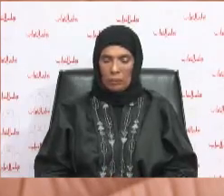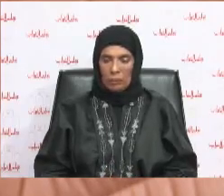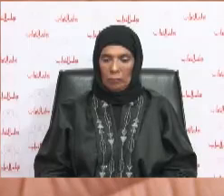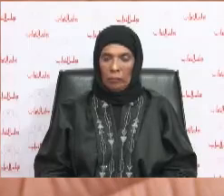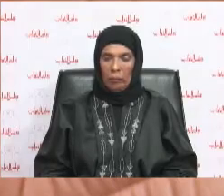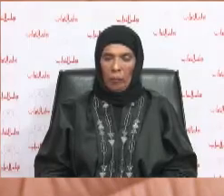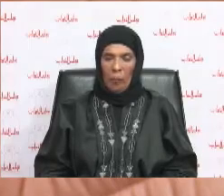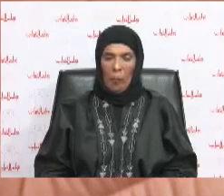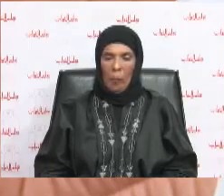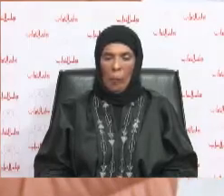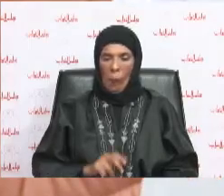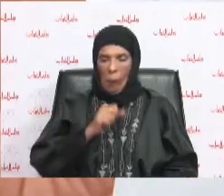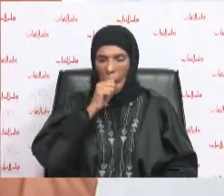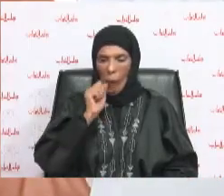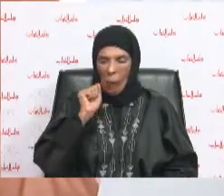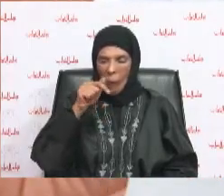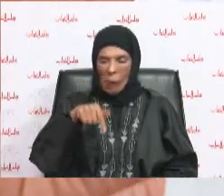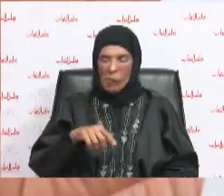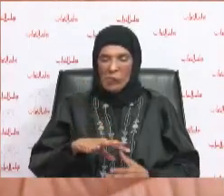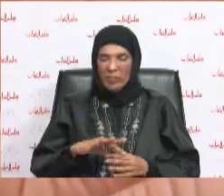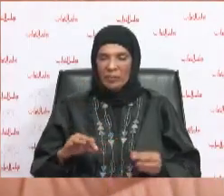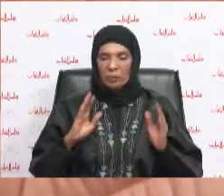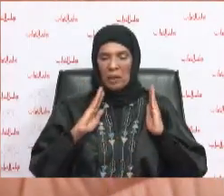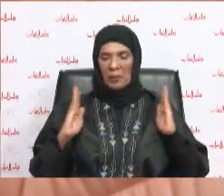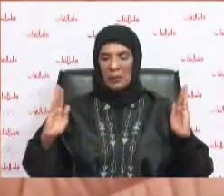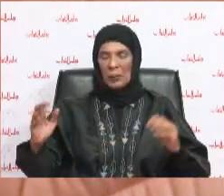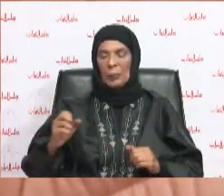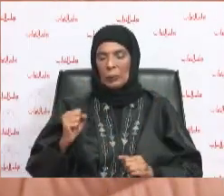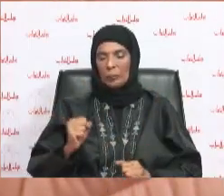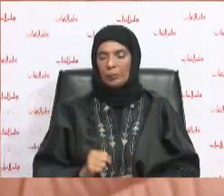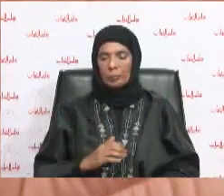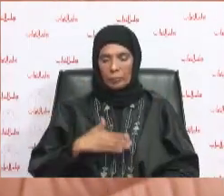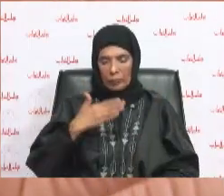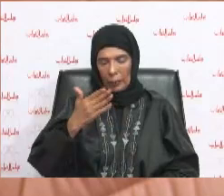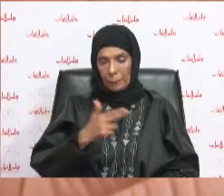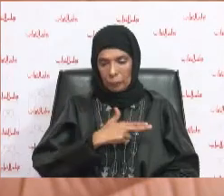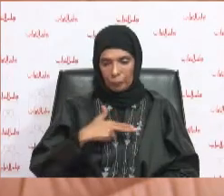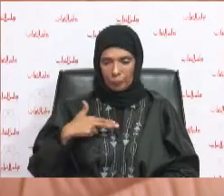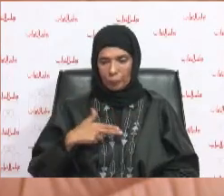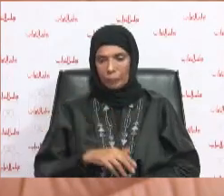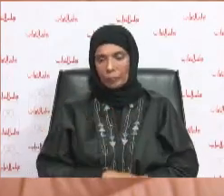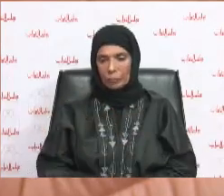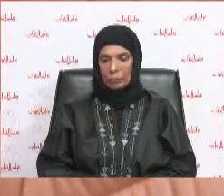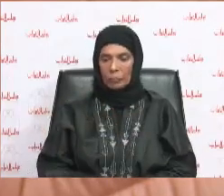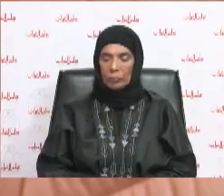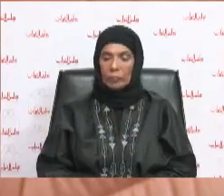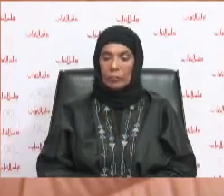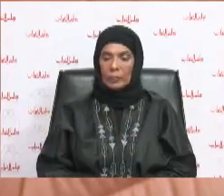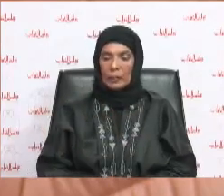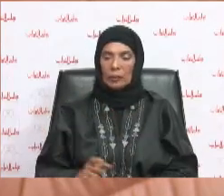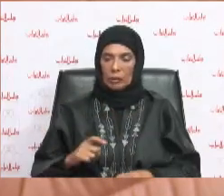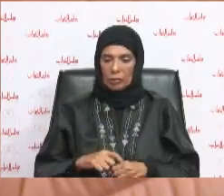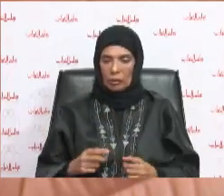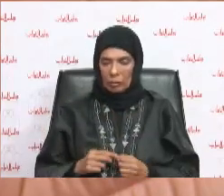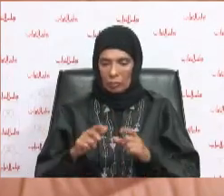الحضار هذه مواطنين بسيطين. يعني إن شاء الله يعني نتمنى من الحكومة في النظر في هذه ضرورة التعاون مع